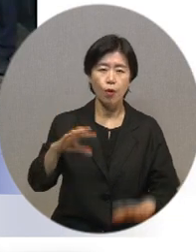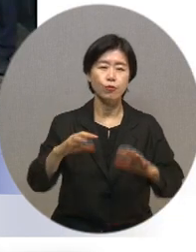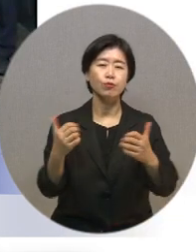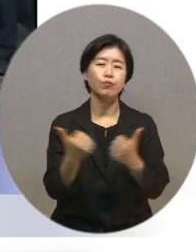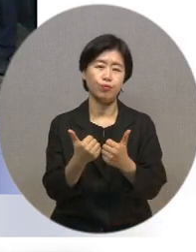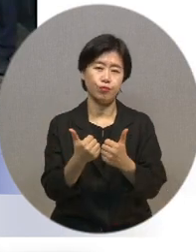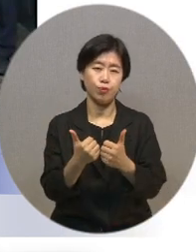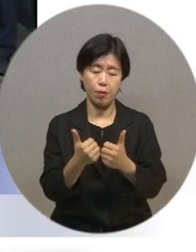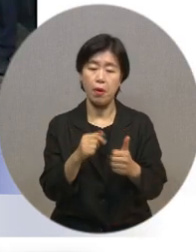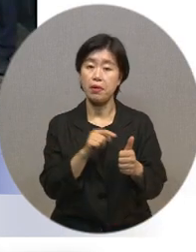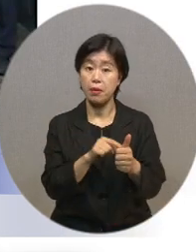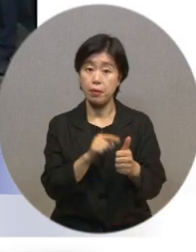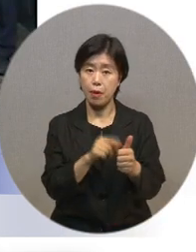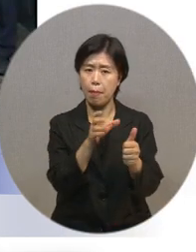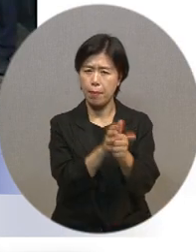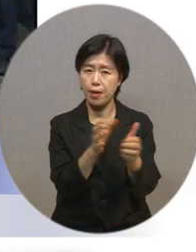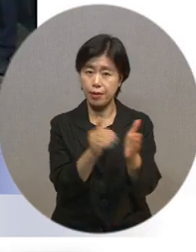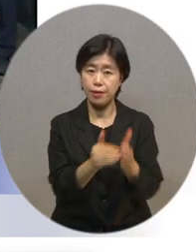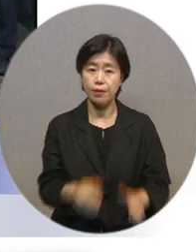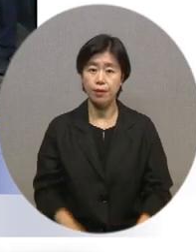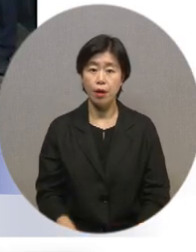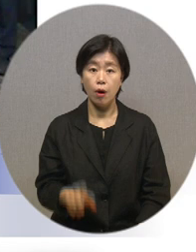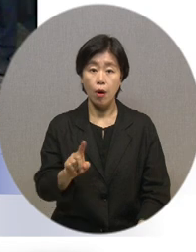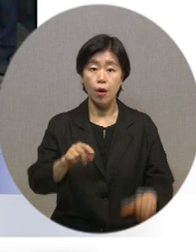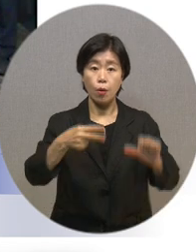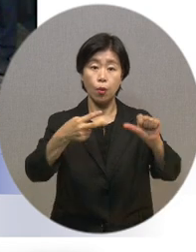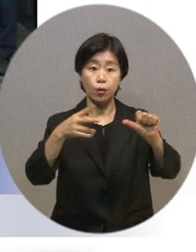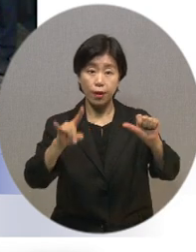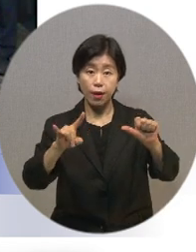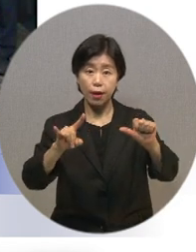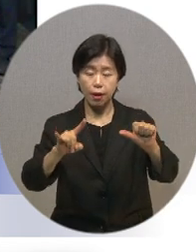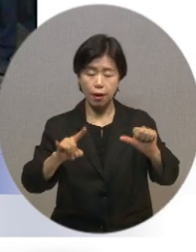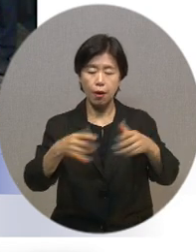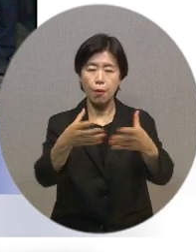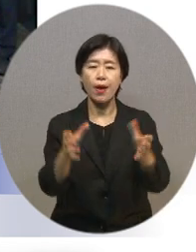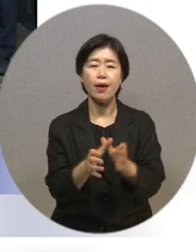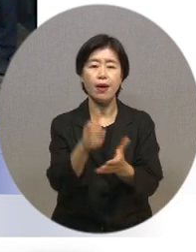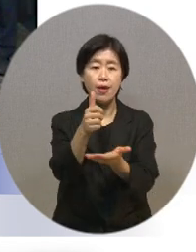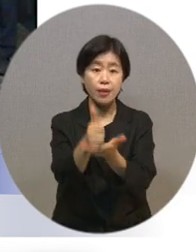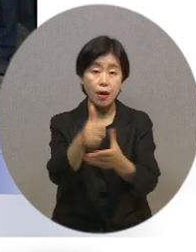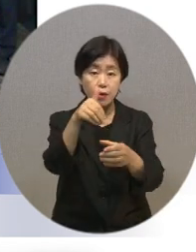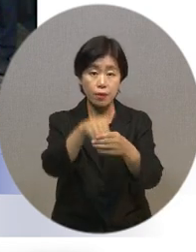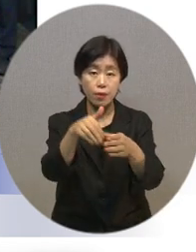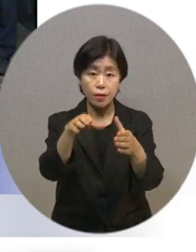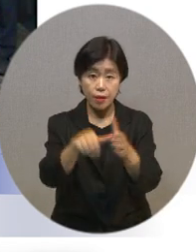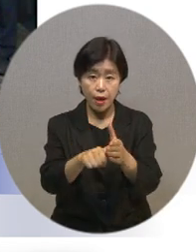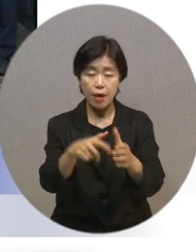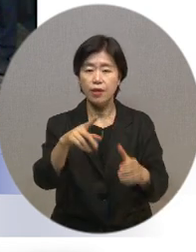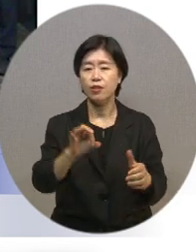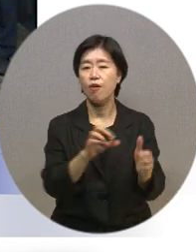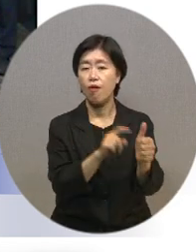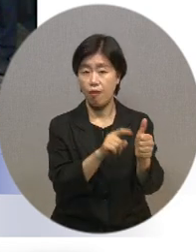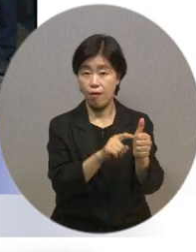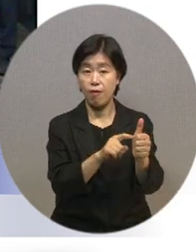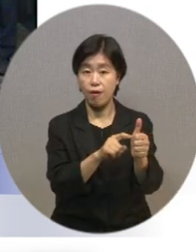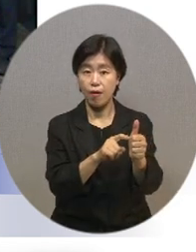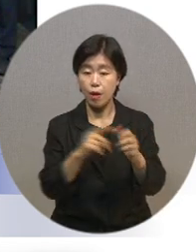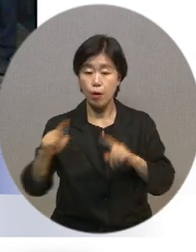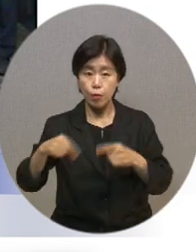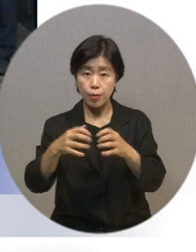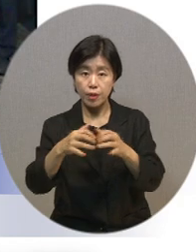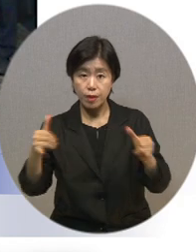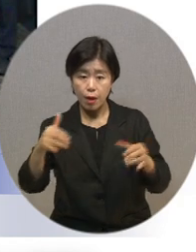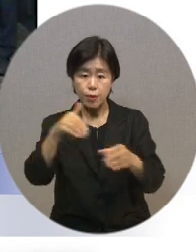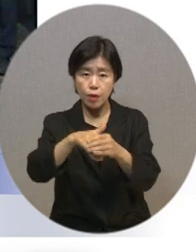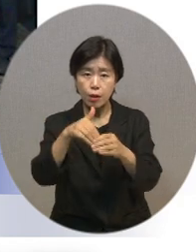올림픽 코리아는 제 5대 스페셜 올림픽 코리아 회장 선거에서 정양석 회장이 참석 대의원 과반수의